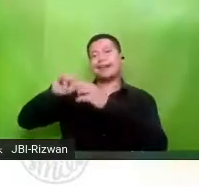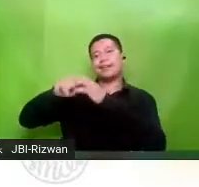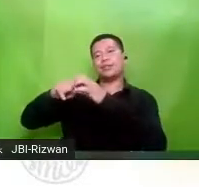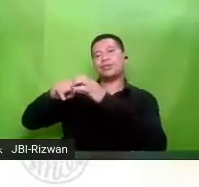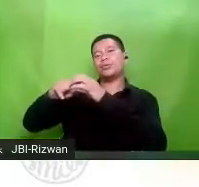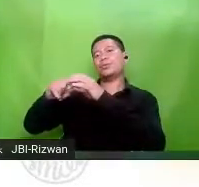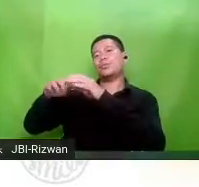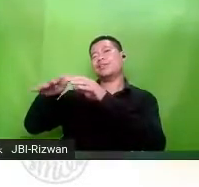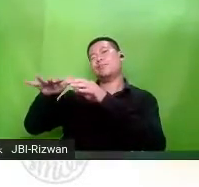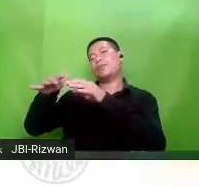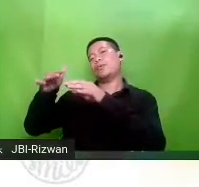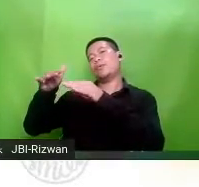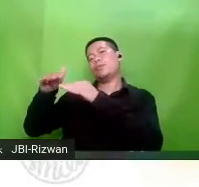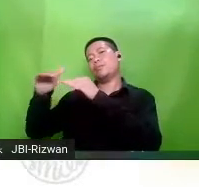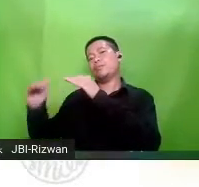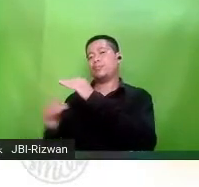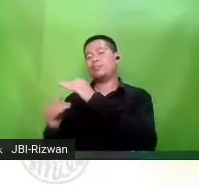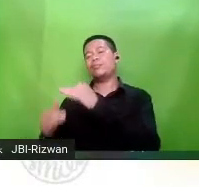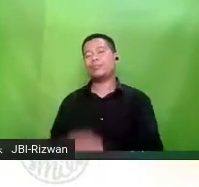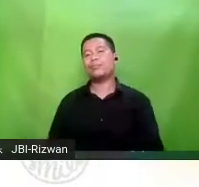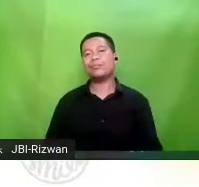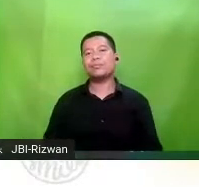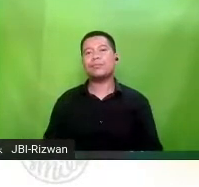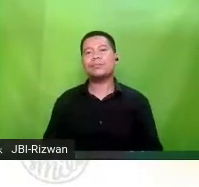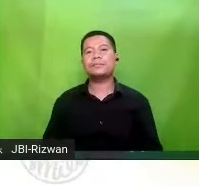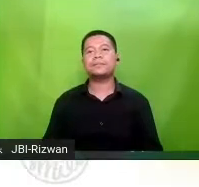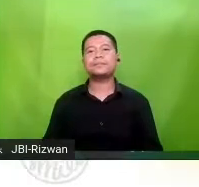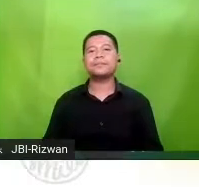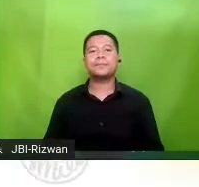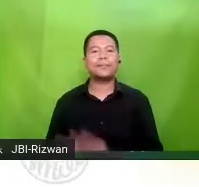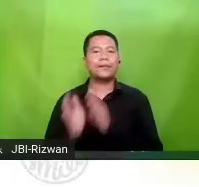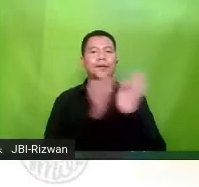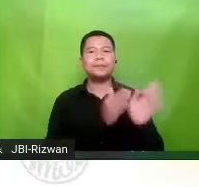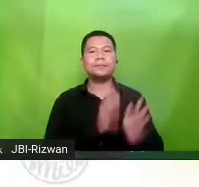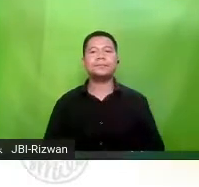bawah posisi normal. Ya. Slide berikutnya.